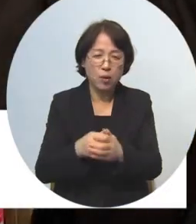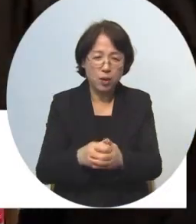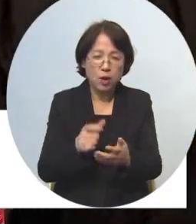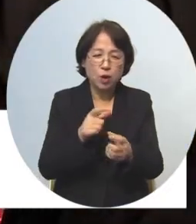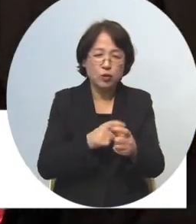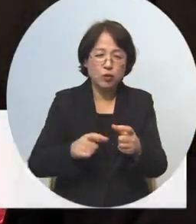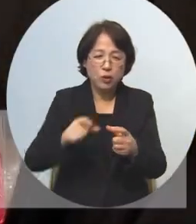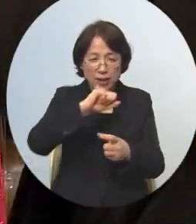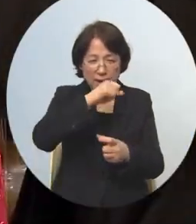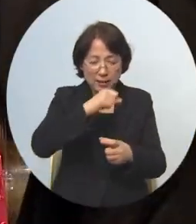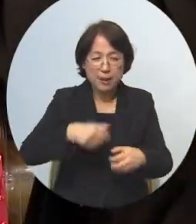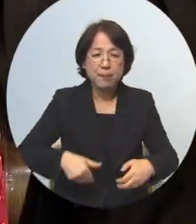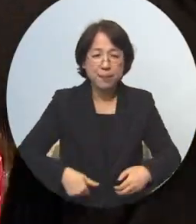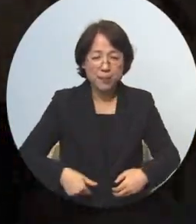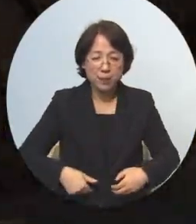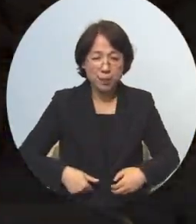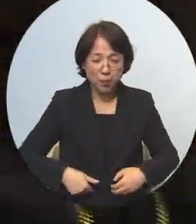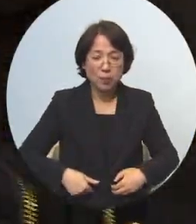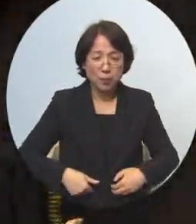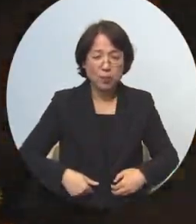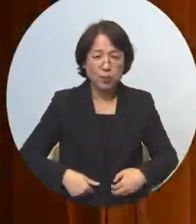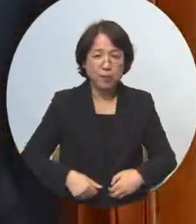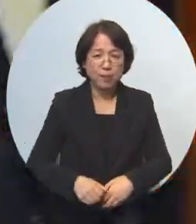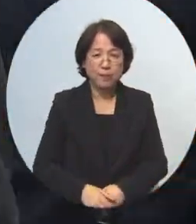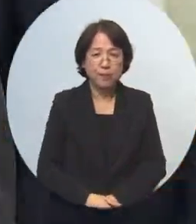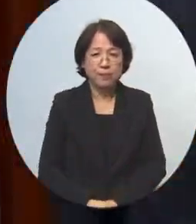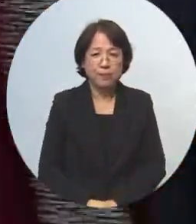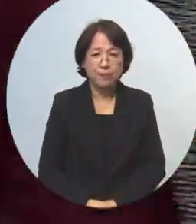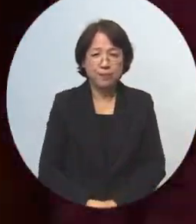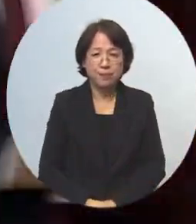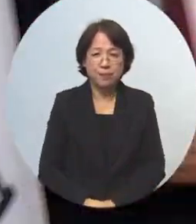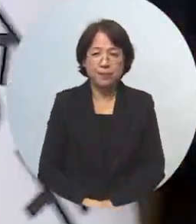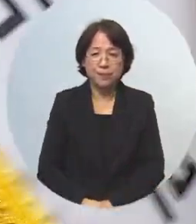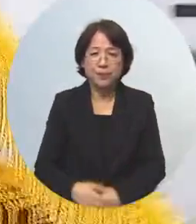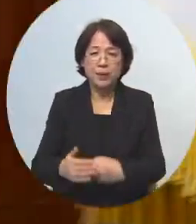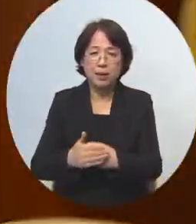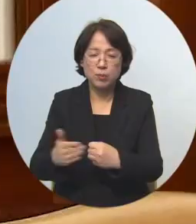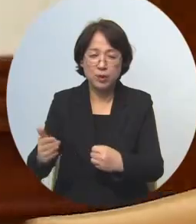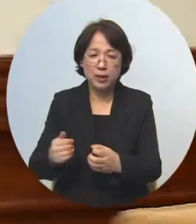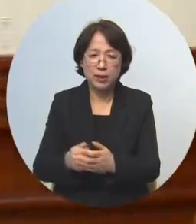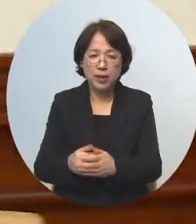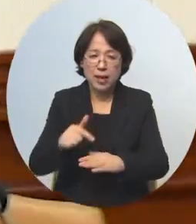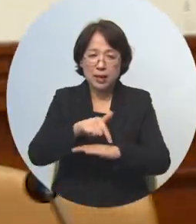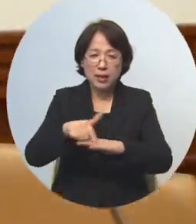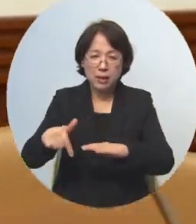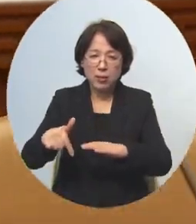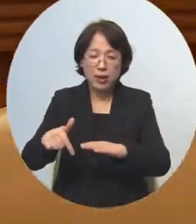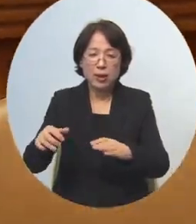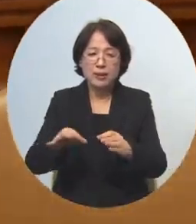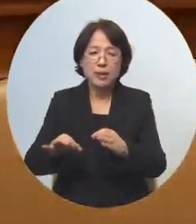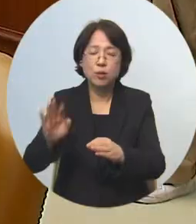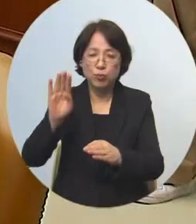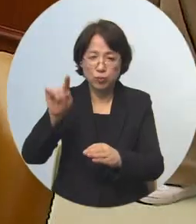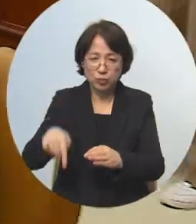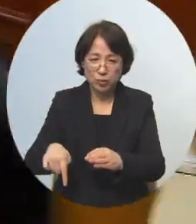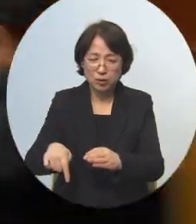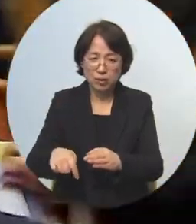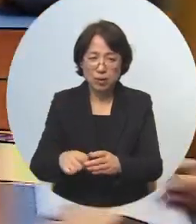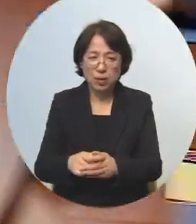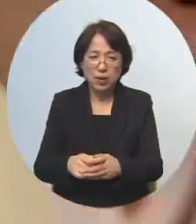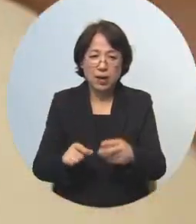필요하다고 정부는 판단해 있습니다 이런 판단 아래 기획재정부는 설 직전 주간인 오는